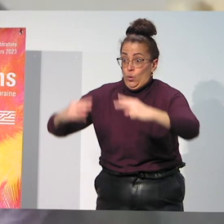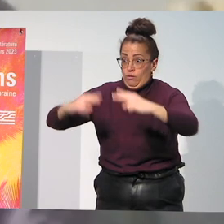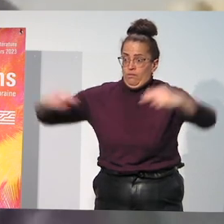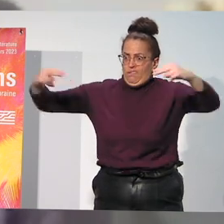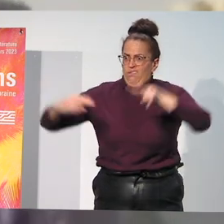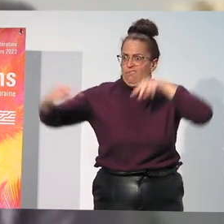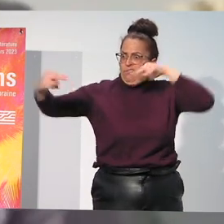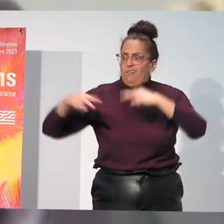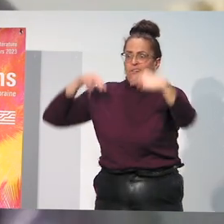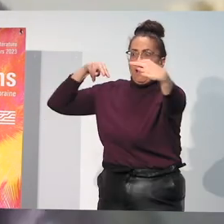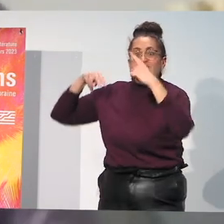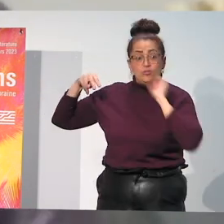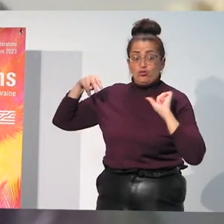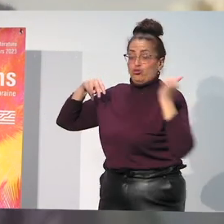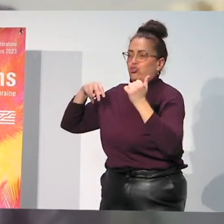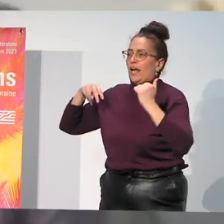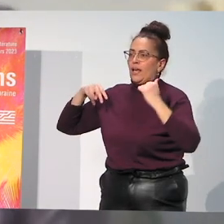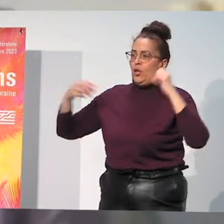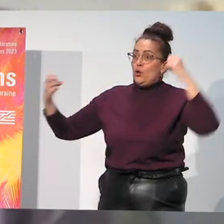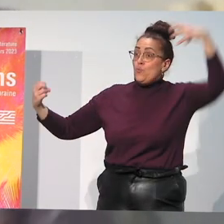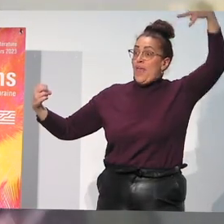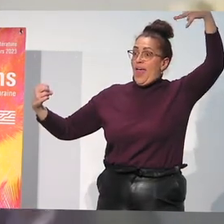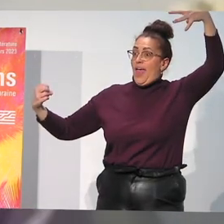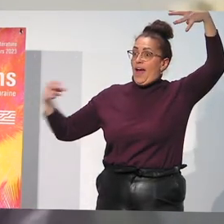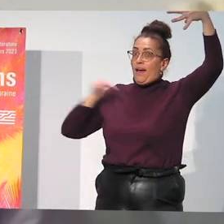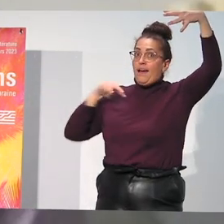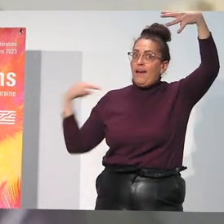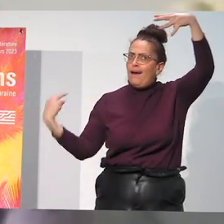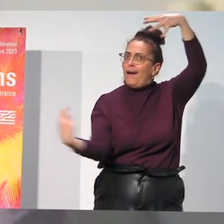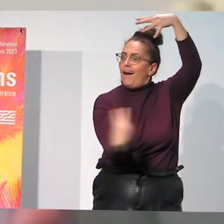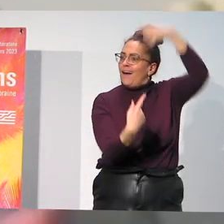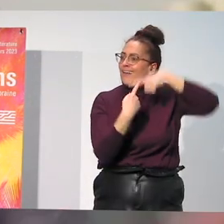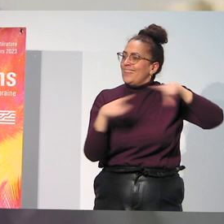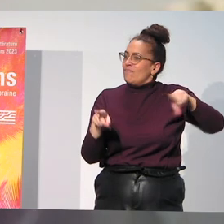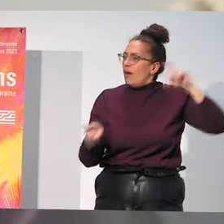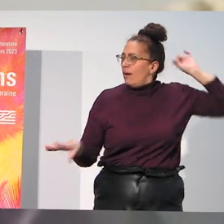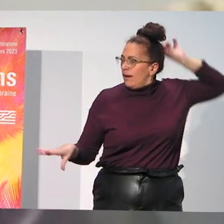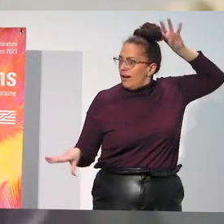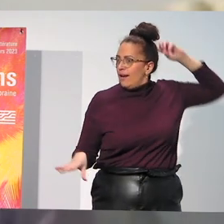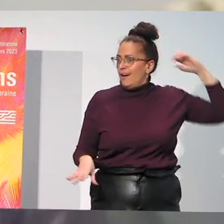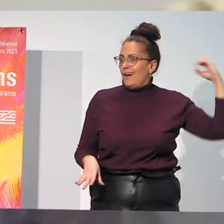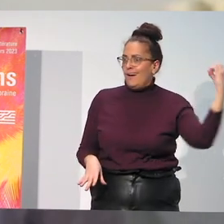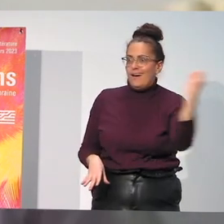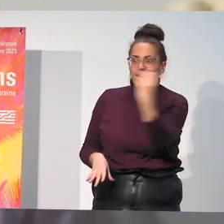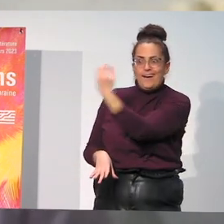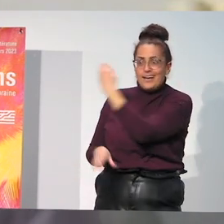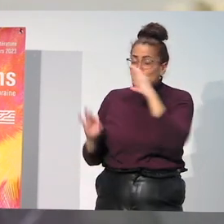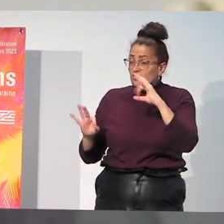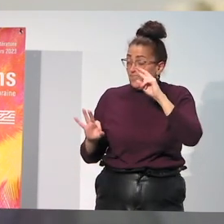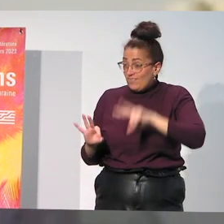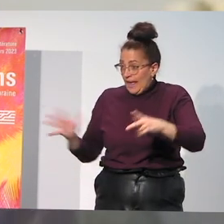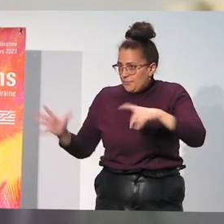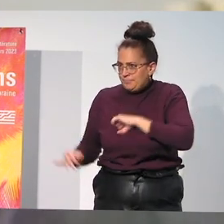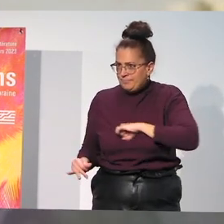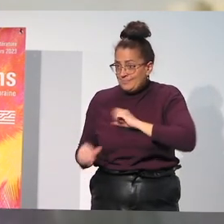voir. Donc je vous remercie pour cette luminosité de ce passage, mais hélas, je n'ai absolument aucune idée de comment cette lumière est arrivée là, et